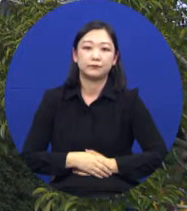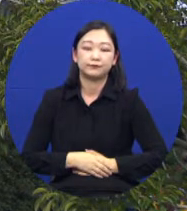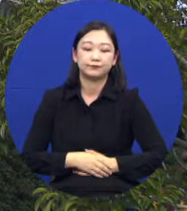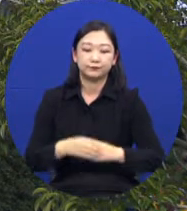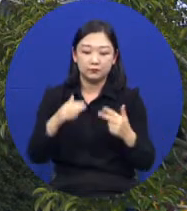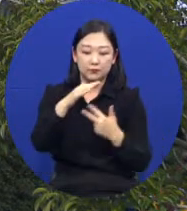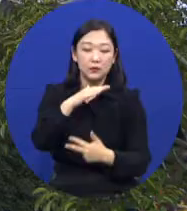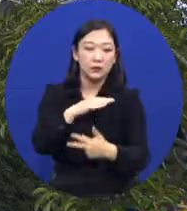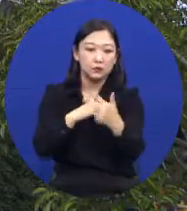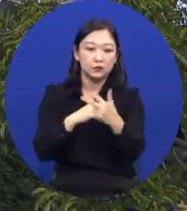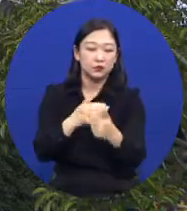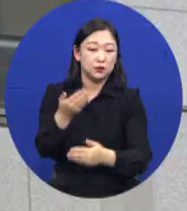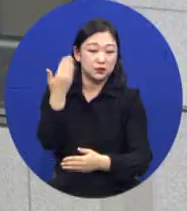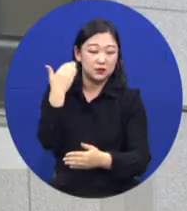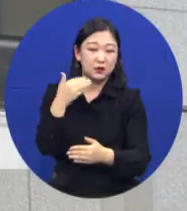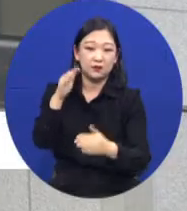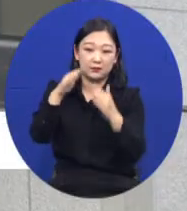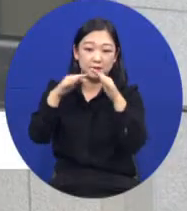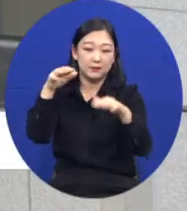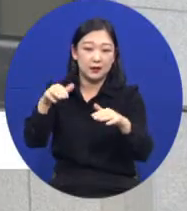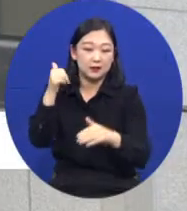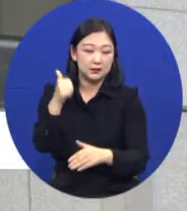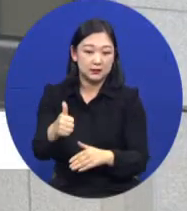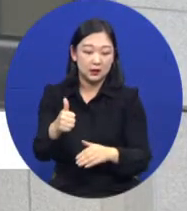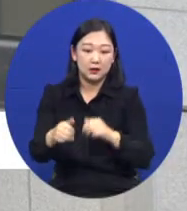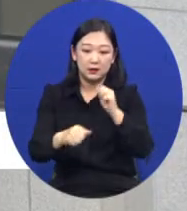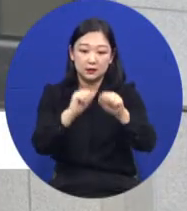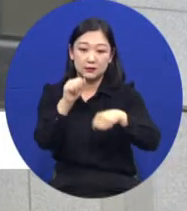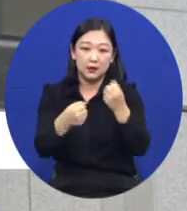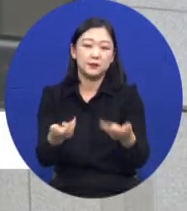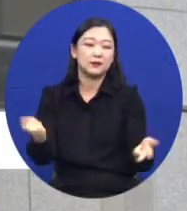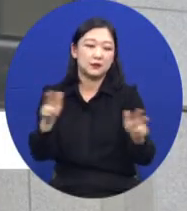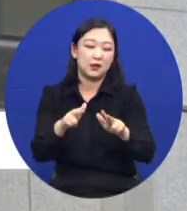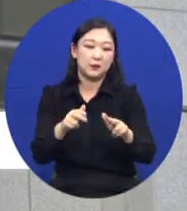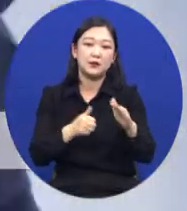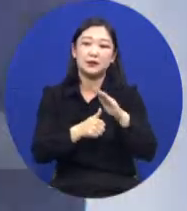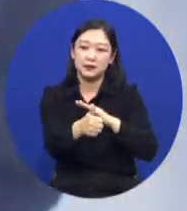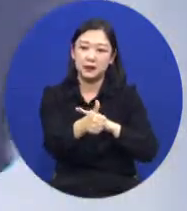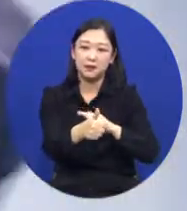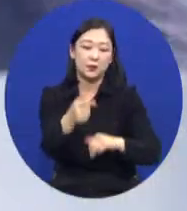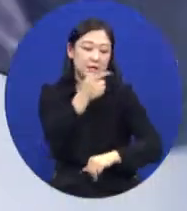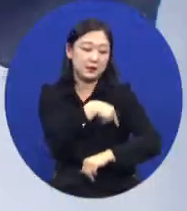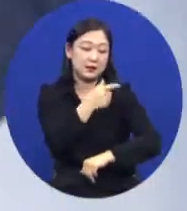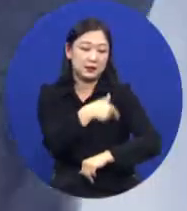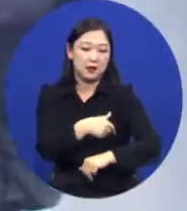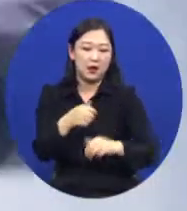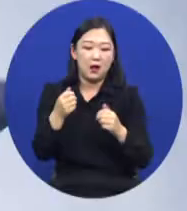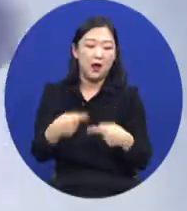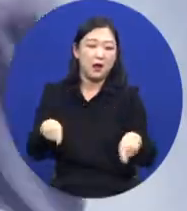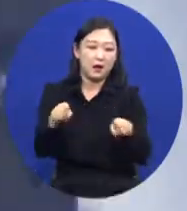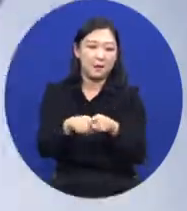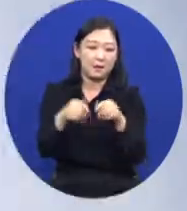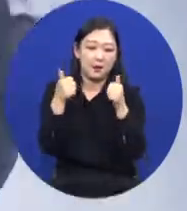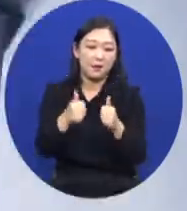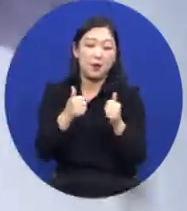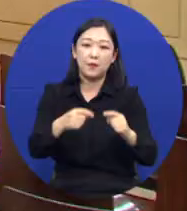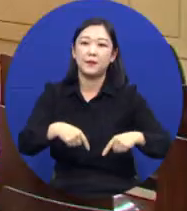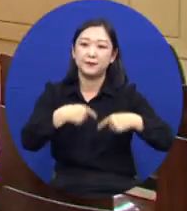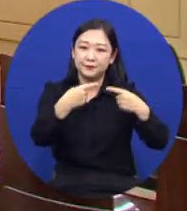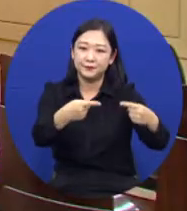조천읍 선흘 2리 전히 장 정 모씨와 동물 테마 파크 서 경선 대 표 이 사 서 모씨가 함께 법원에 출석했습니다